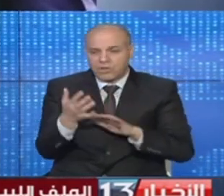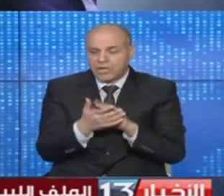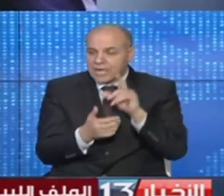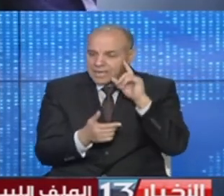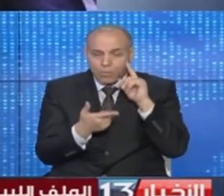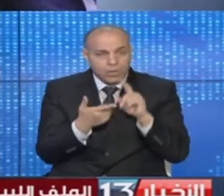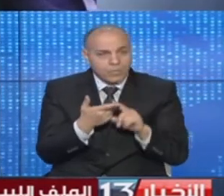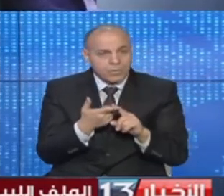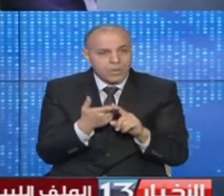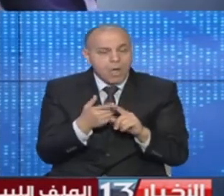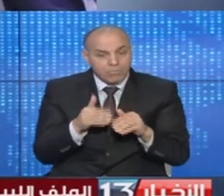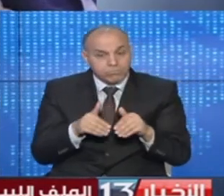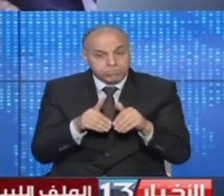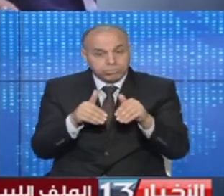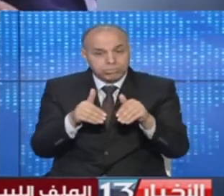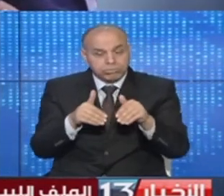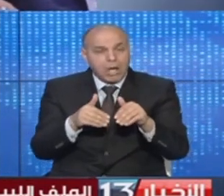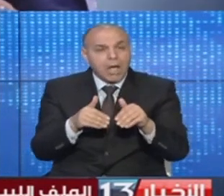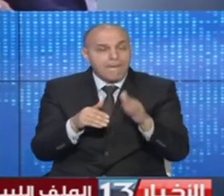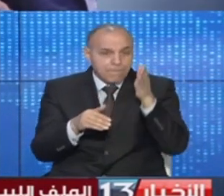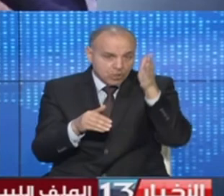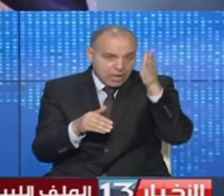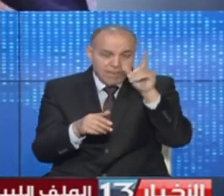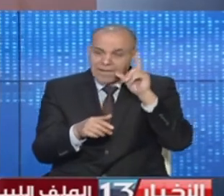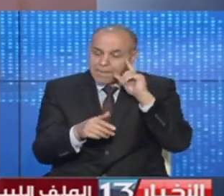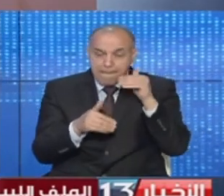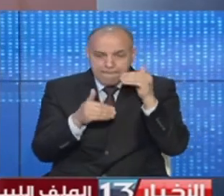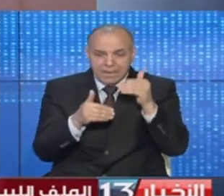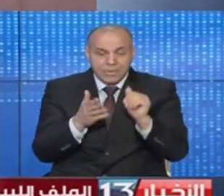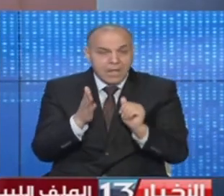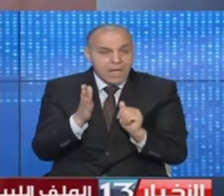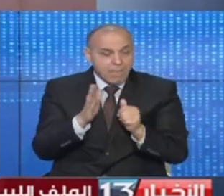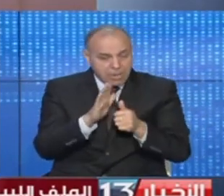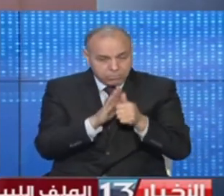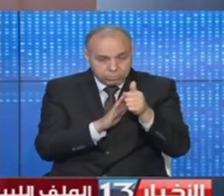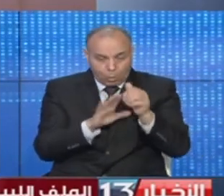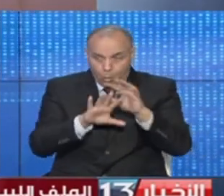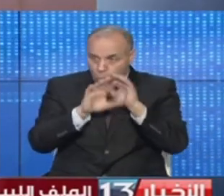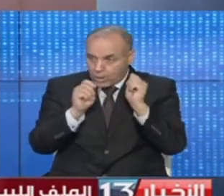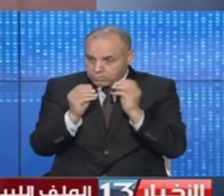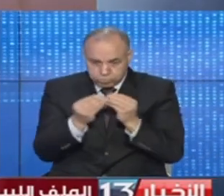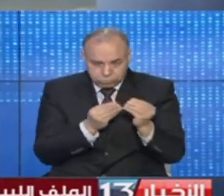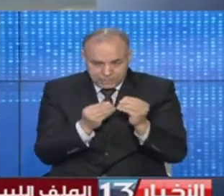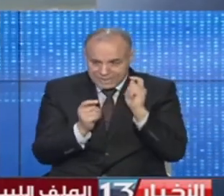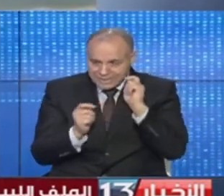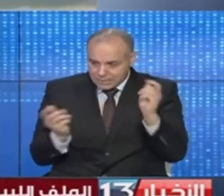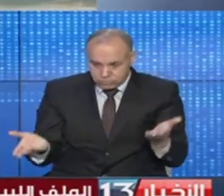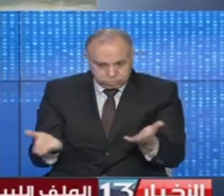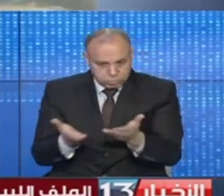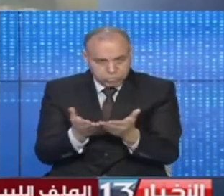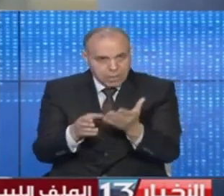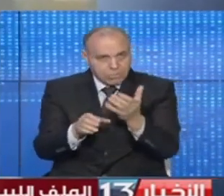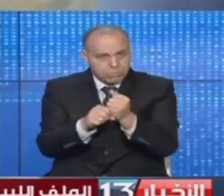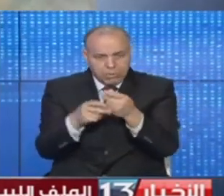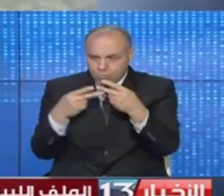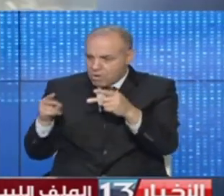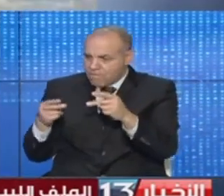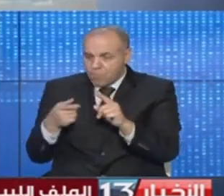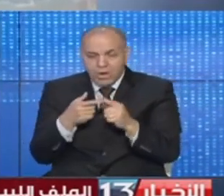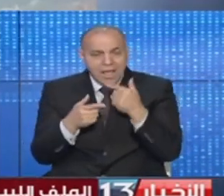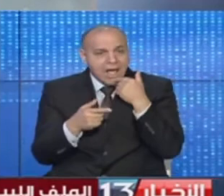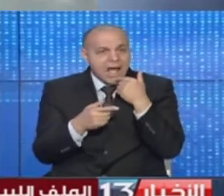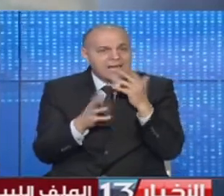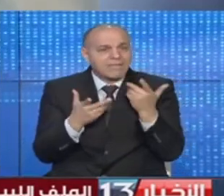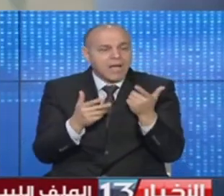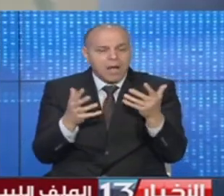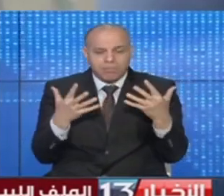الليبية ومصيرية لتحديد مستقبل البلاد، فإما نجاح المفاوضات الليبية السياسية في تحقيق توافق حول